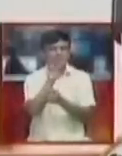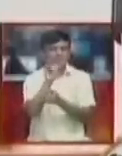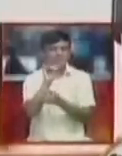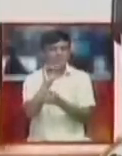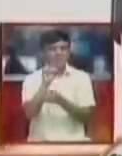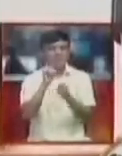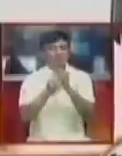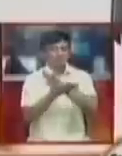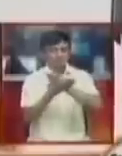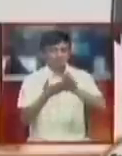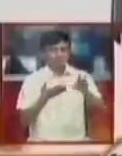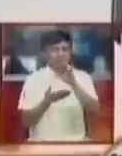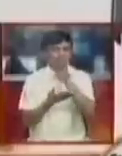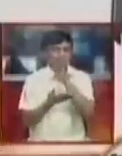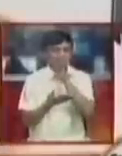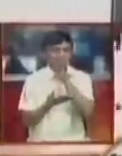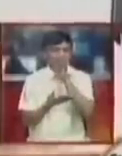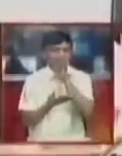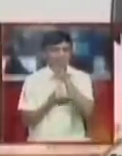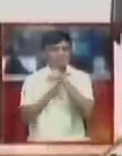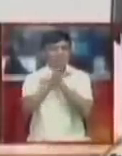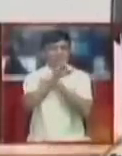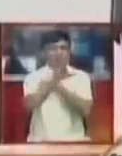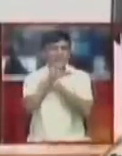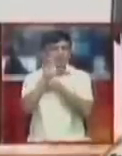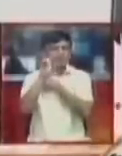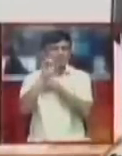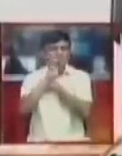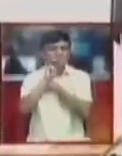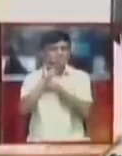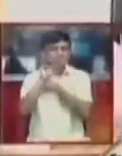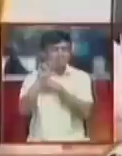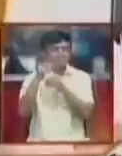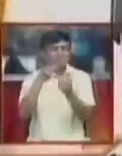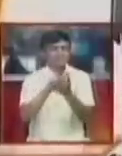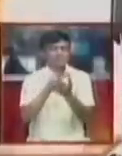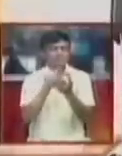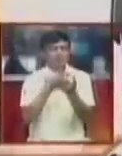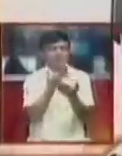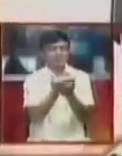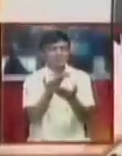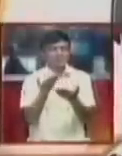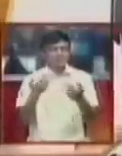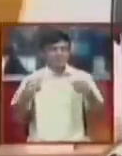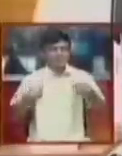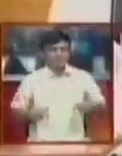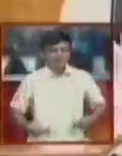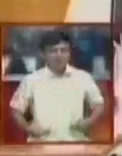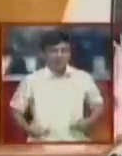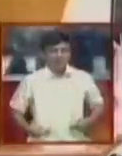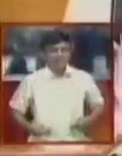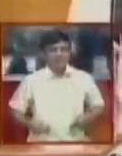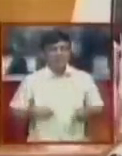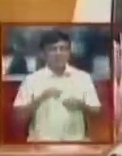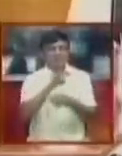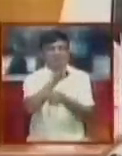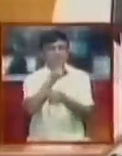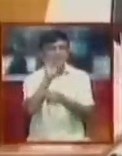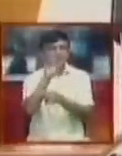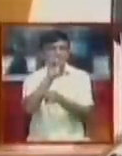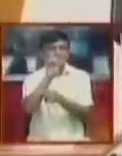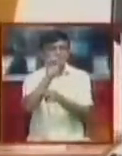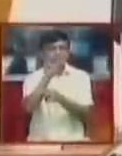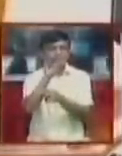sa malinis na inuming tubig, 551.9 million pesos para sa mga kagamitan pangkalusugan,